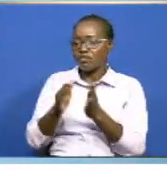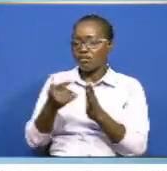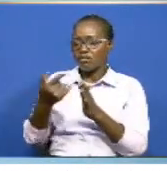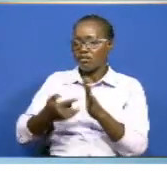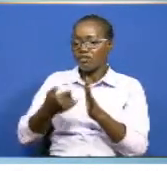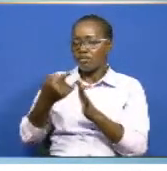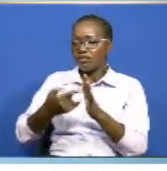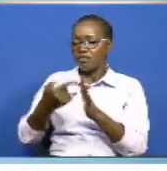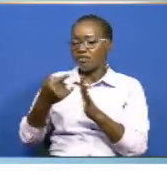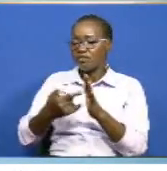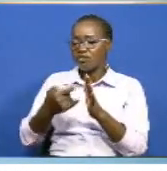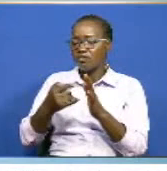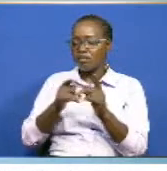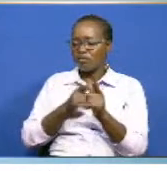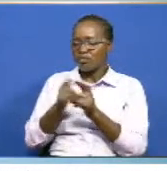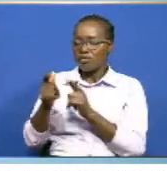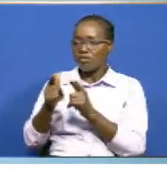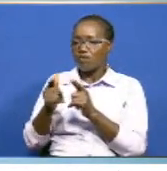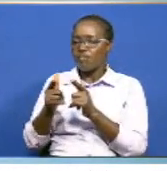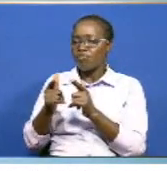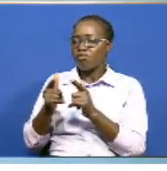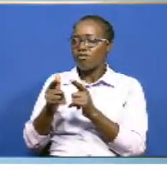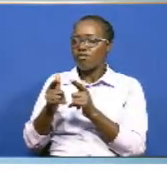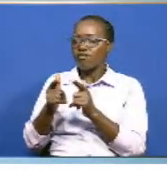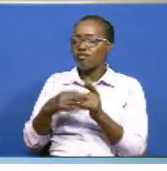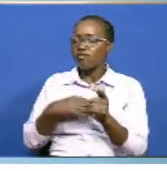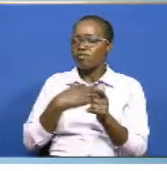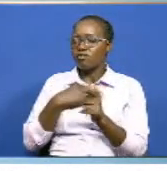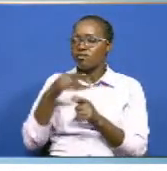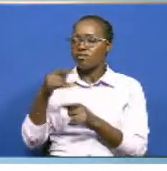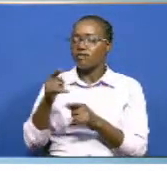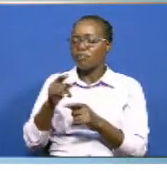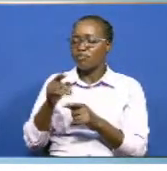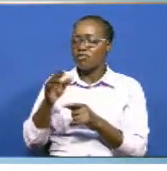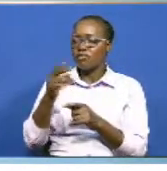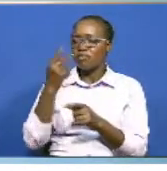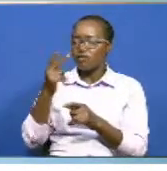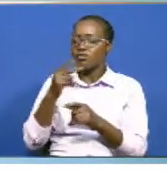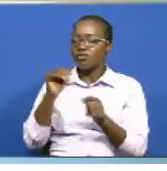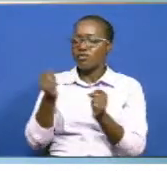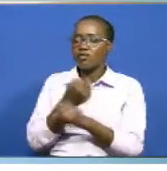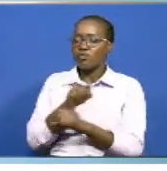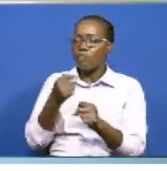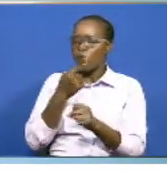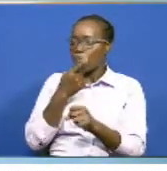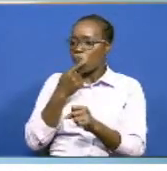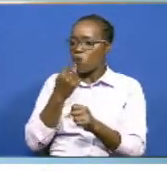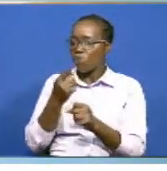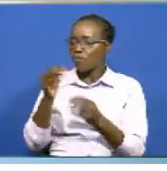wanaweza kujionea video ambazo wao hawastahili kufanya nini kuziona, mm-hmm. so hiyo imechangia